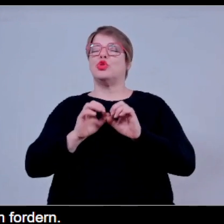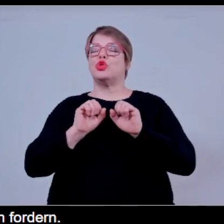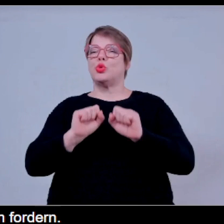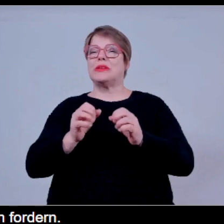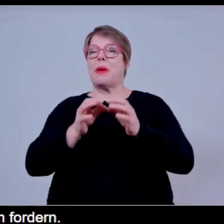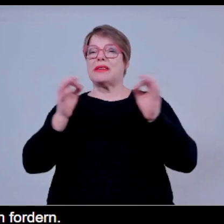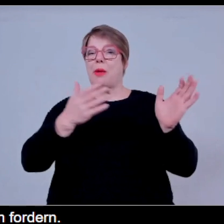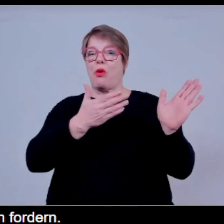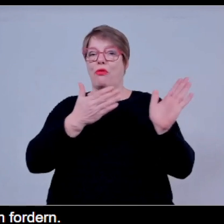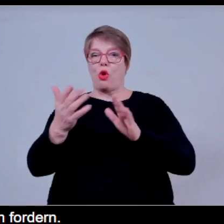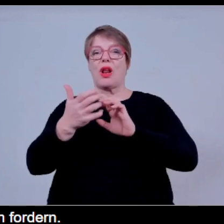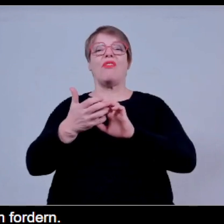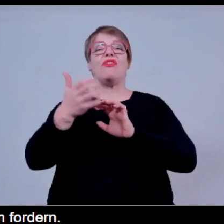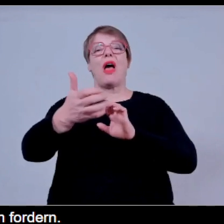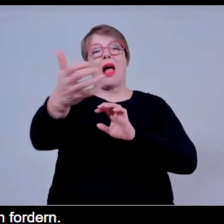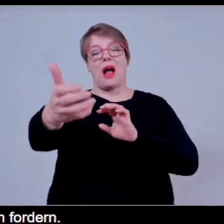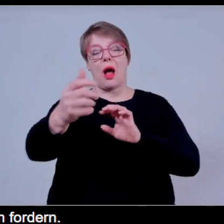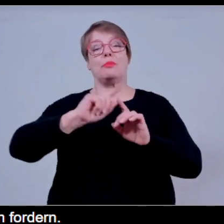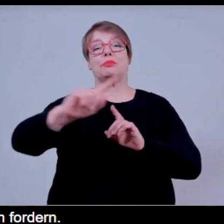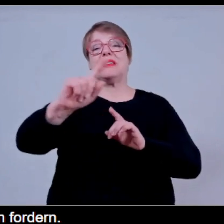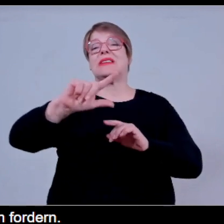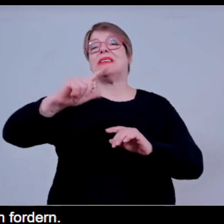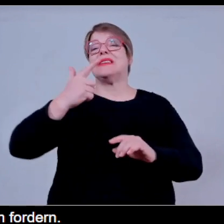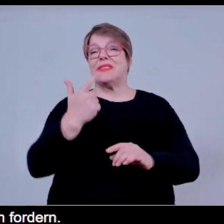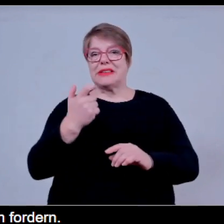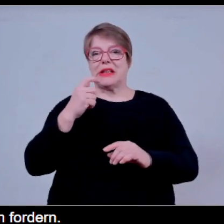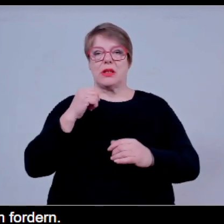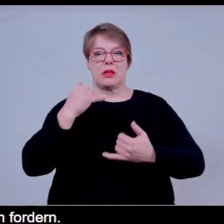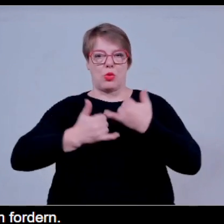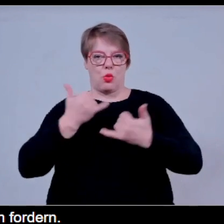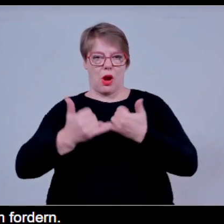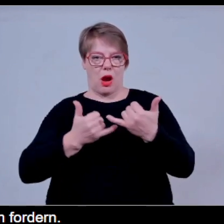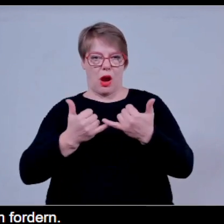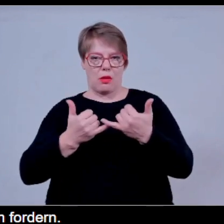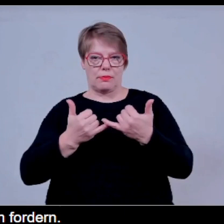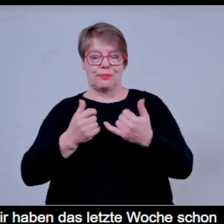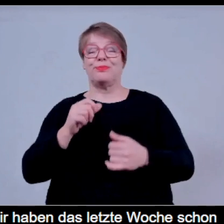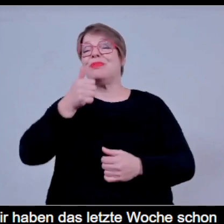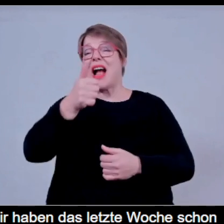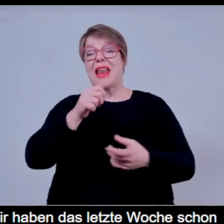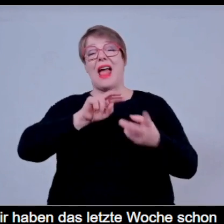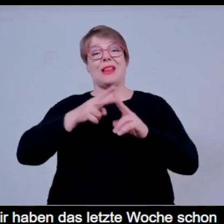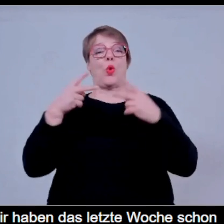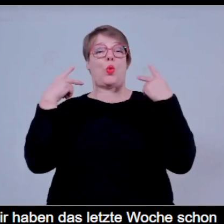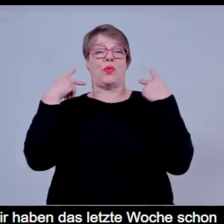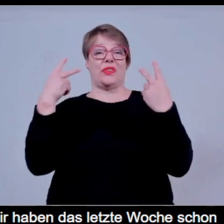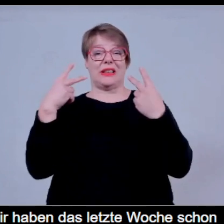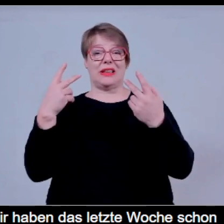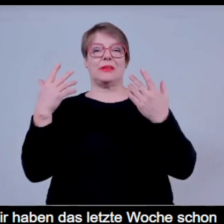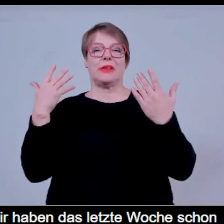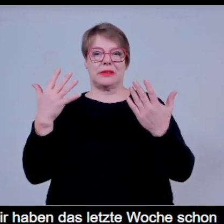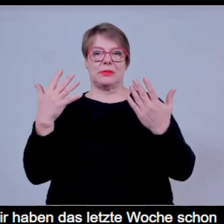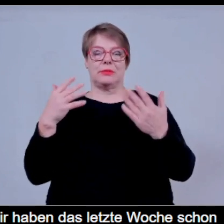Verordnung zum 9.12. aus und wird nicht verlängert. Es wurde auf Initiative des